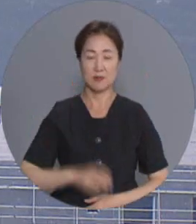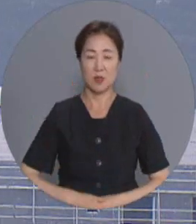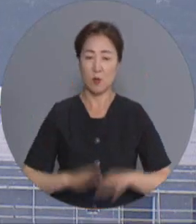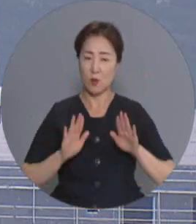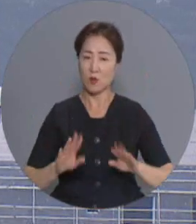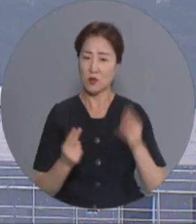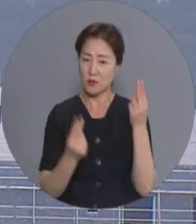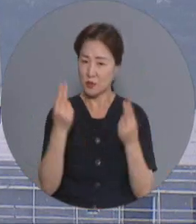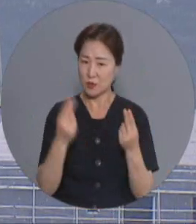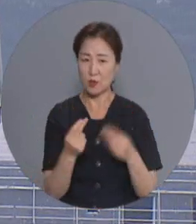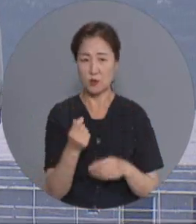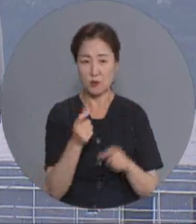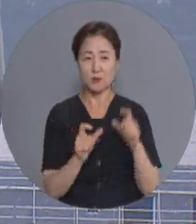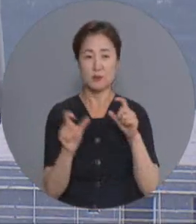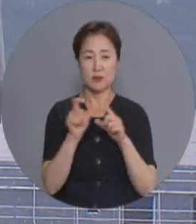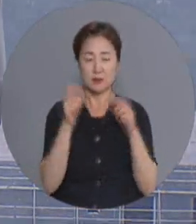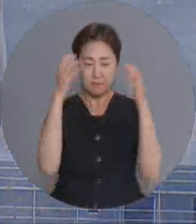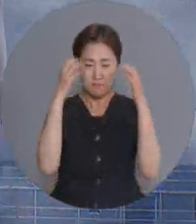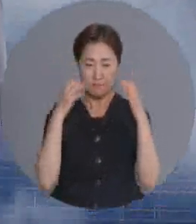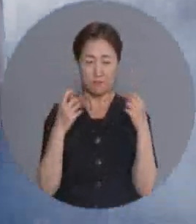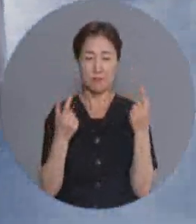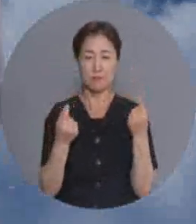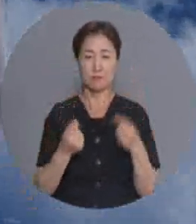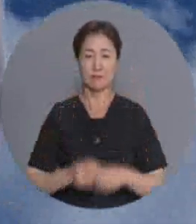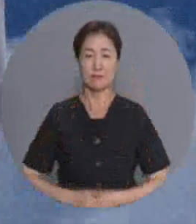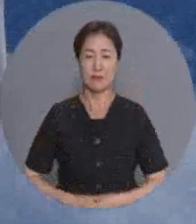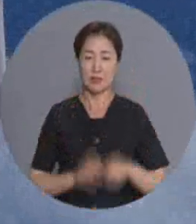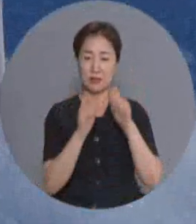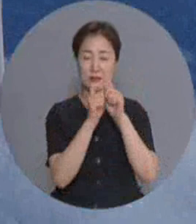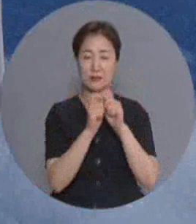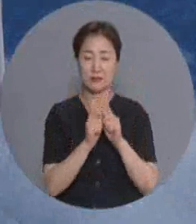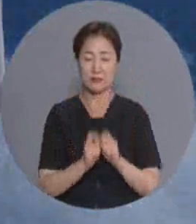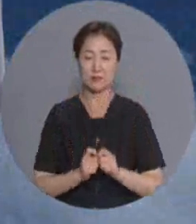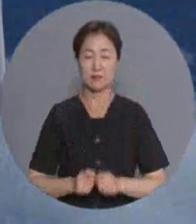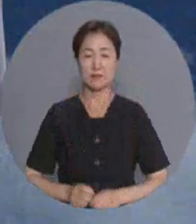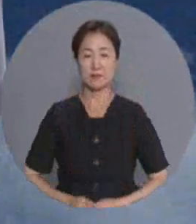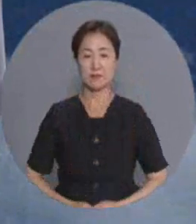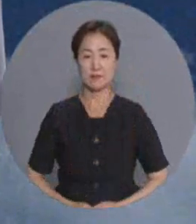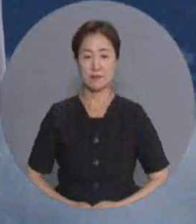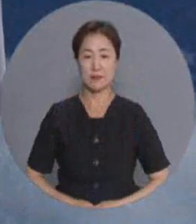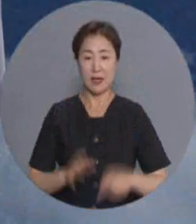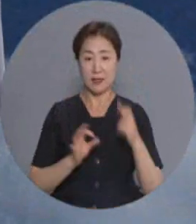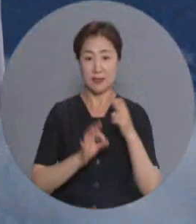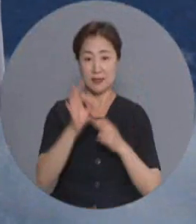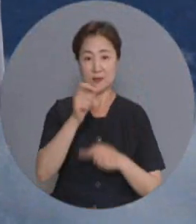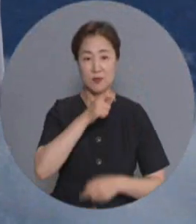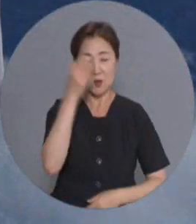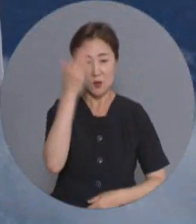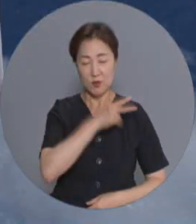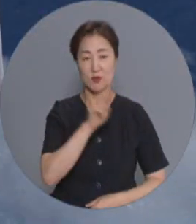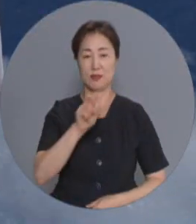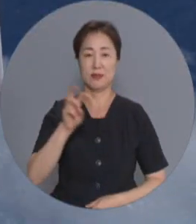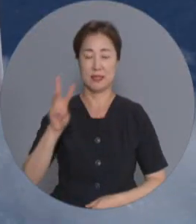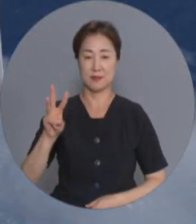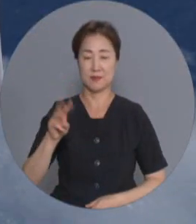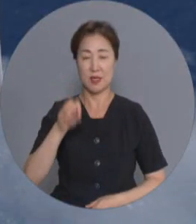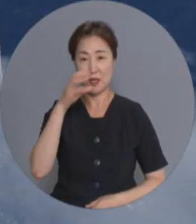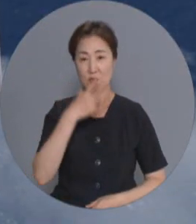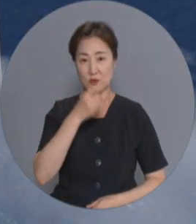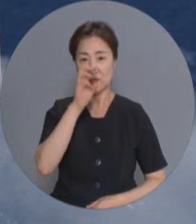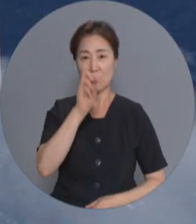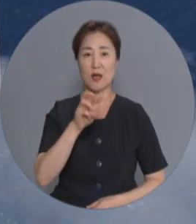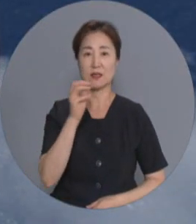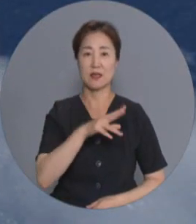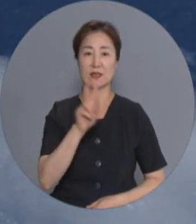오늘보다 조금 더 더워집니다 한 지역별 기온 보겠습니다 아침 기온은 여수 23도 순천